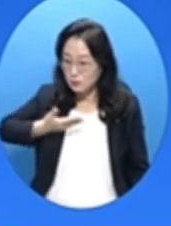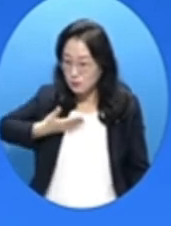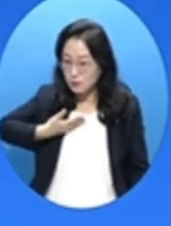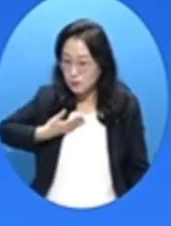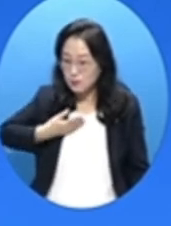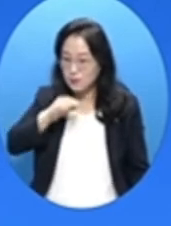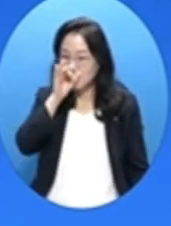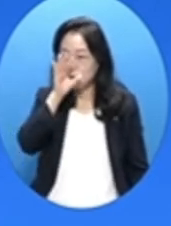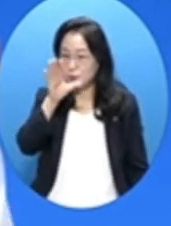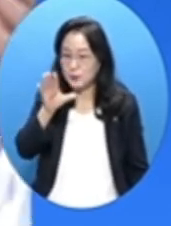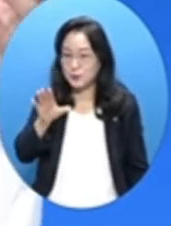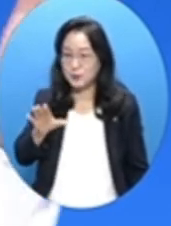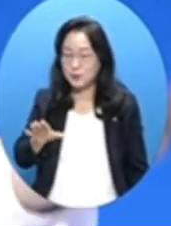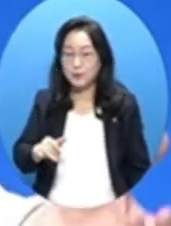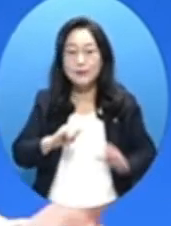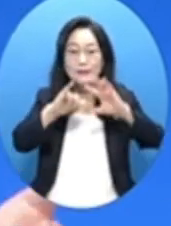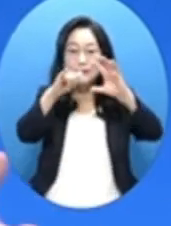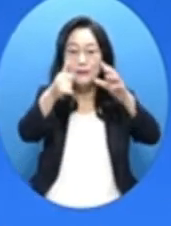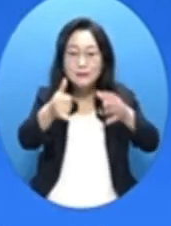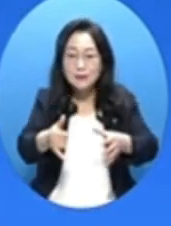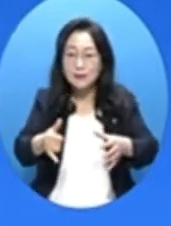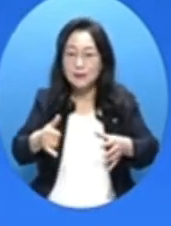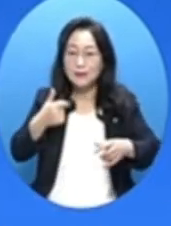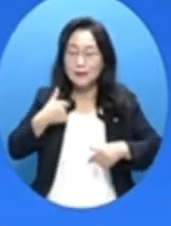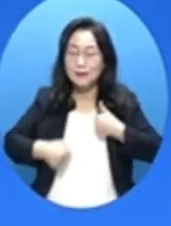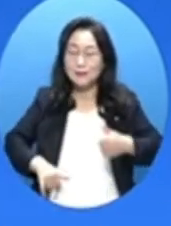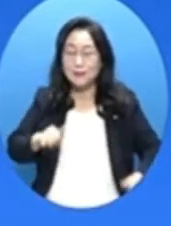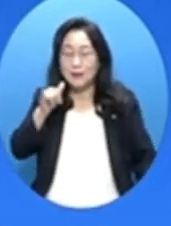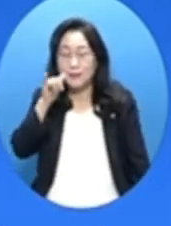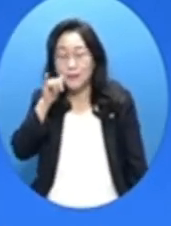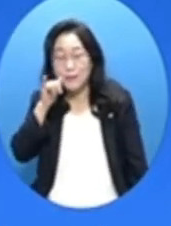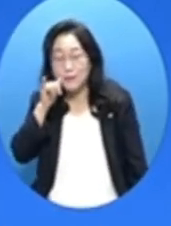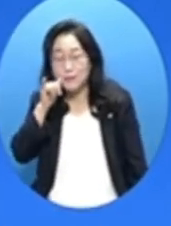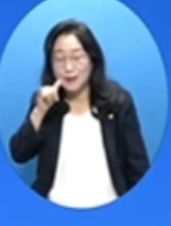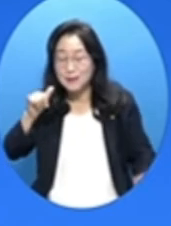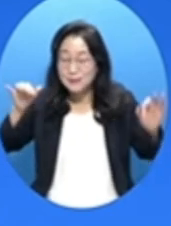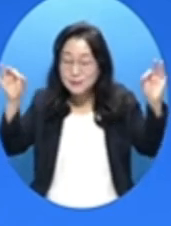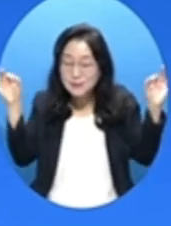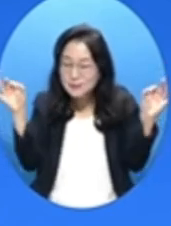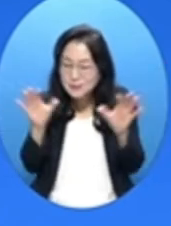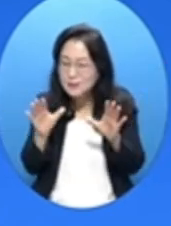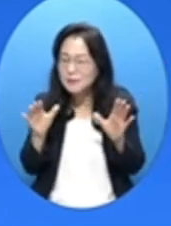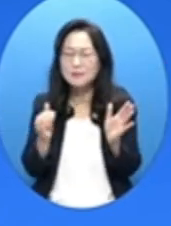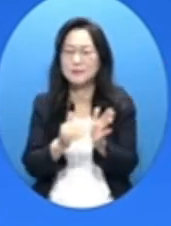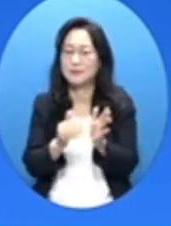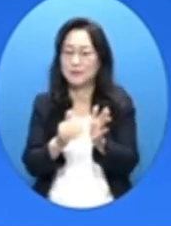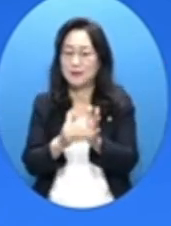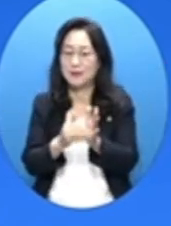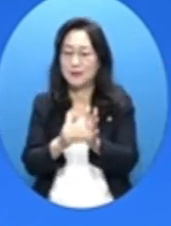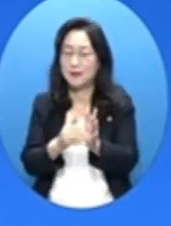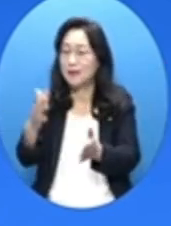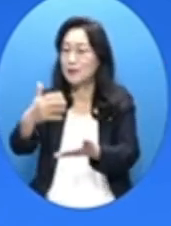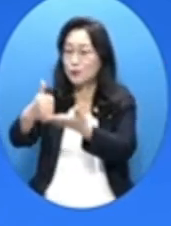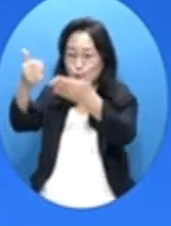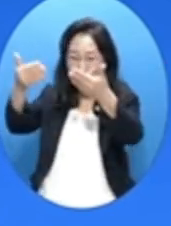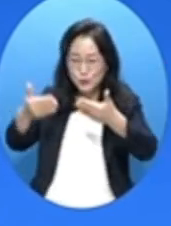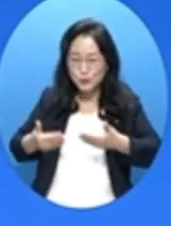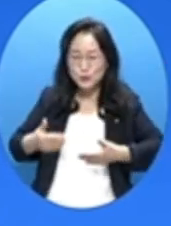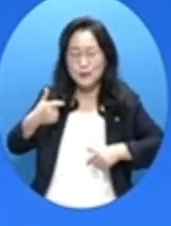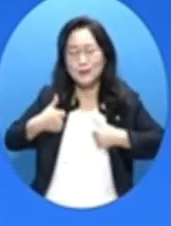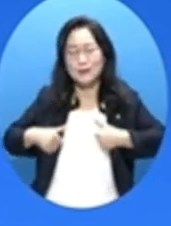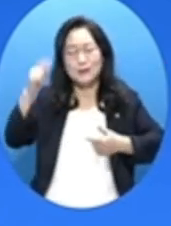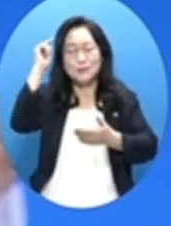없습니다. 세상의 기쁨과 쾌락은 잠깐 지나가는 것이요, 우리 주님이 주시는 기쁨과